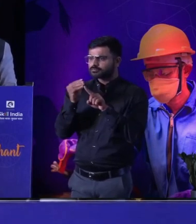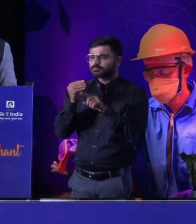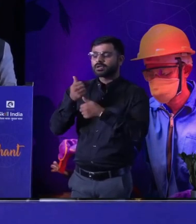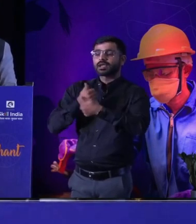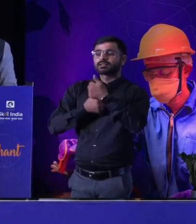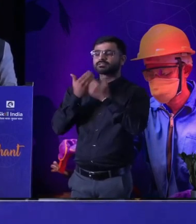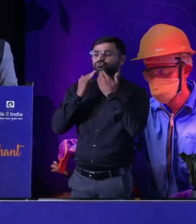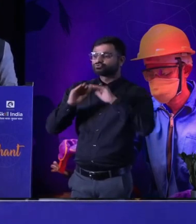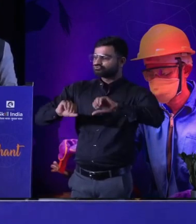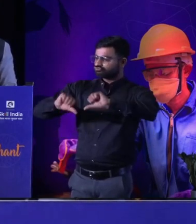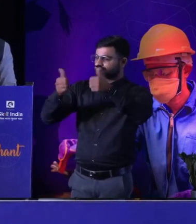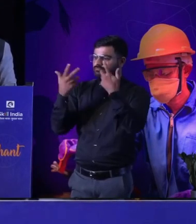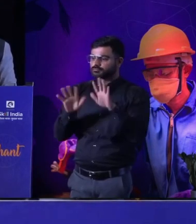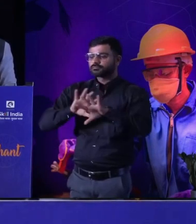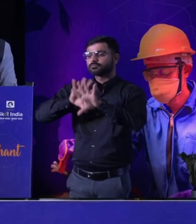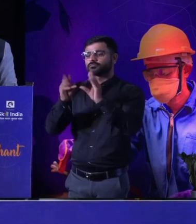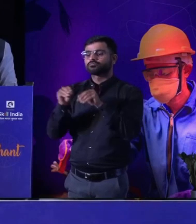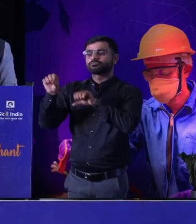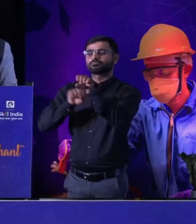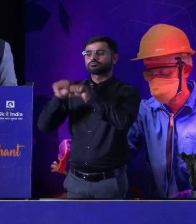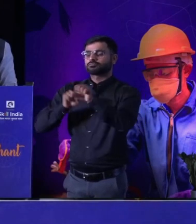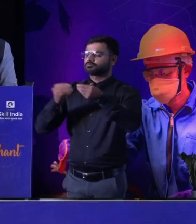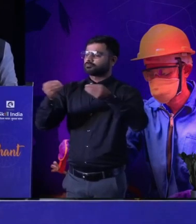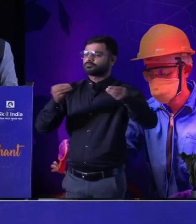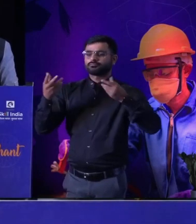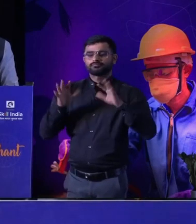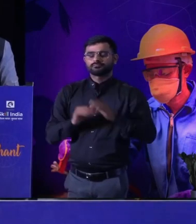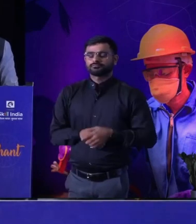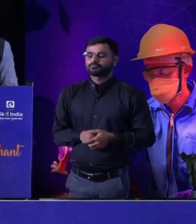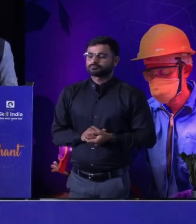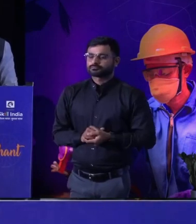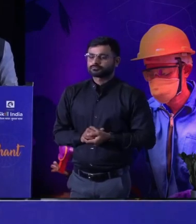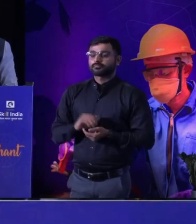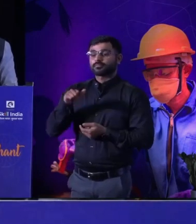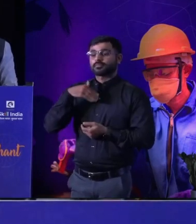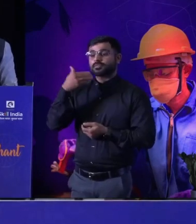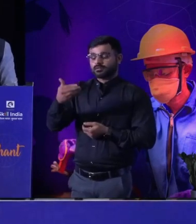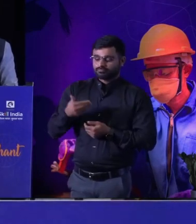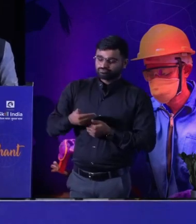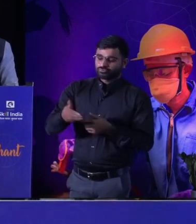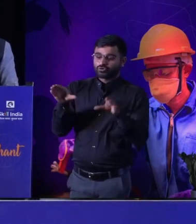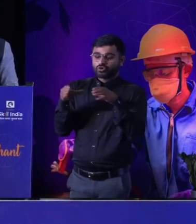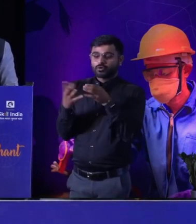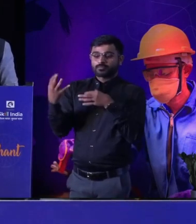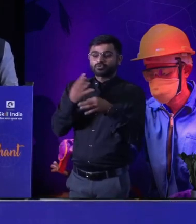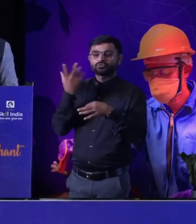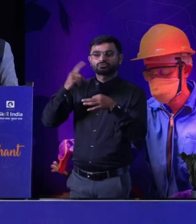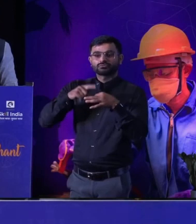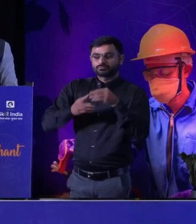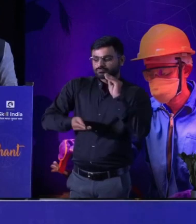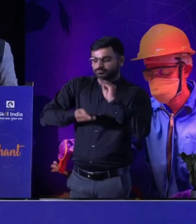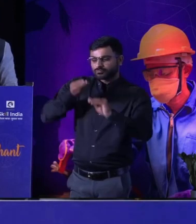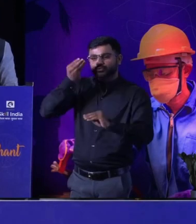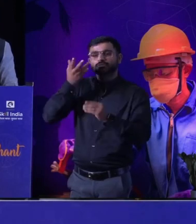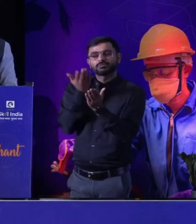88% छात्र उत्तीर्ण हुए और सभी को परिणाम उपलब्ध करा दिया गया। इससे आने वाले बैच में छात्रों की संख्या भी बढ़ेगी,